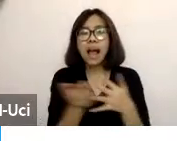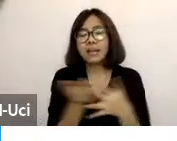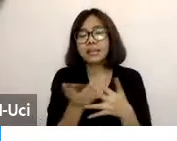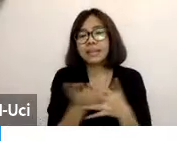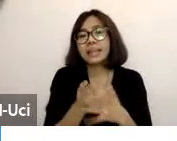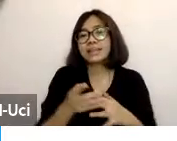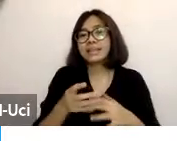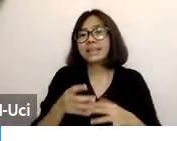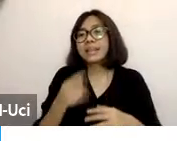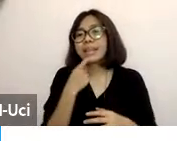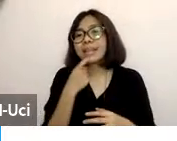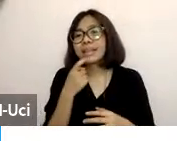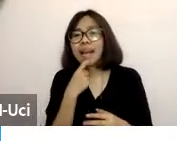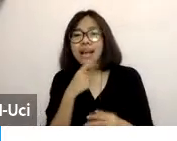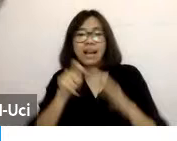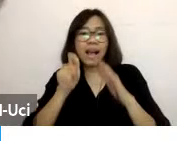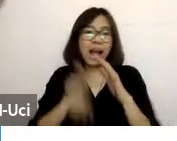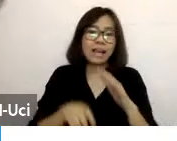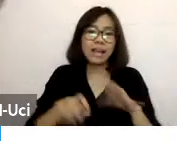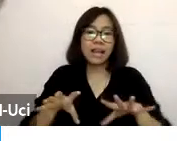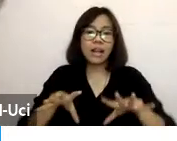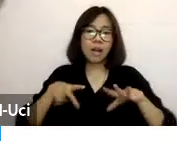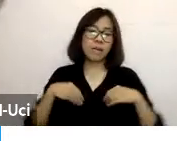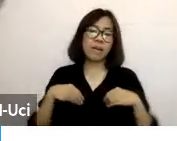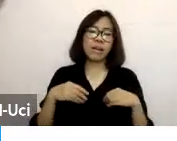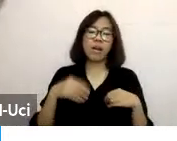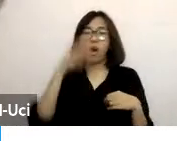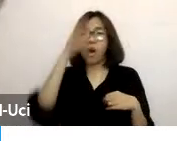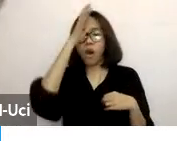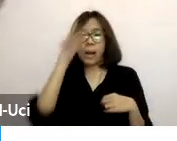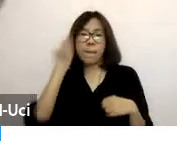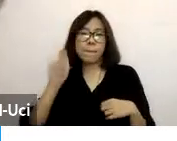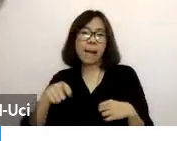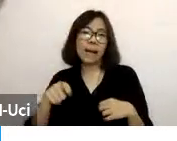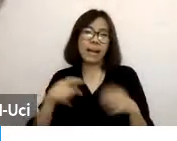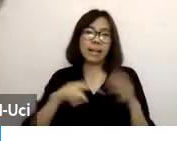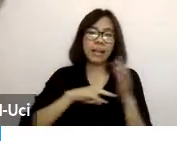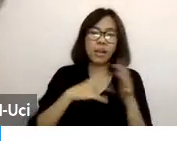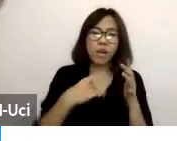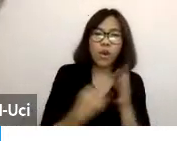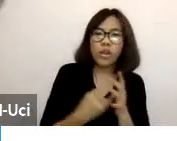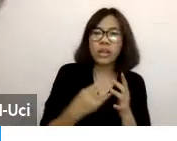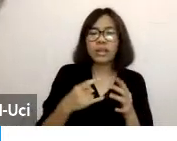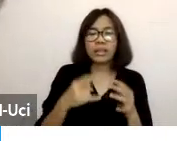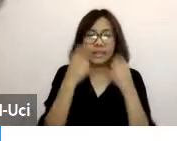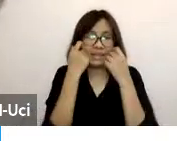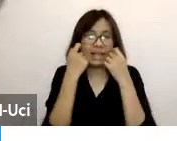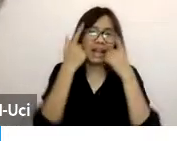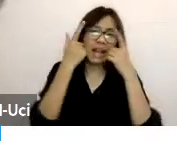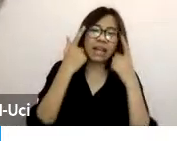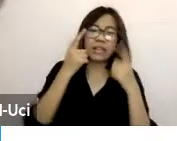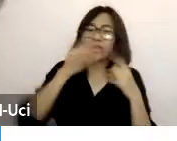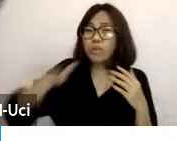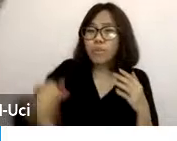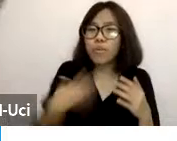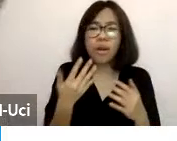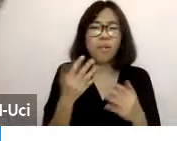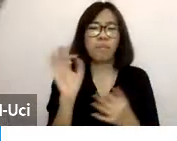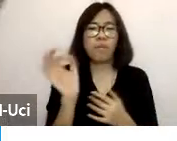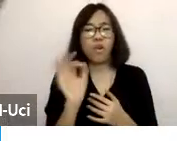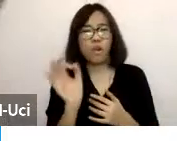warna soal Teknologi juga masih sangat rendah yaitu denda untuk kasus tugasnya 118 bagi suami cara digital